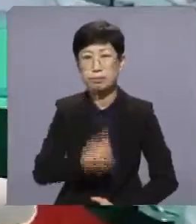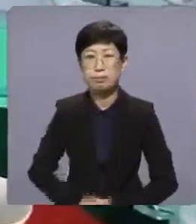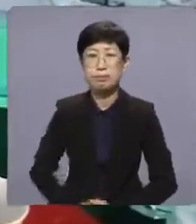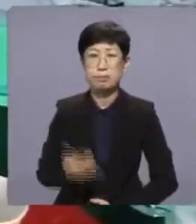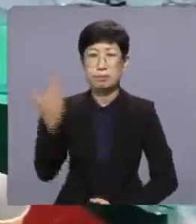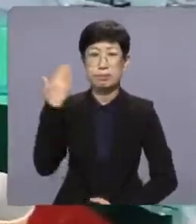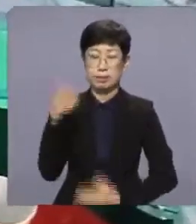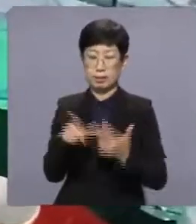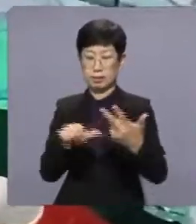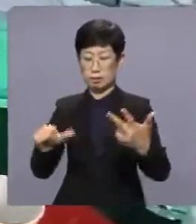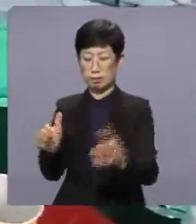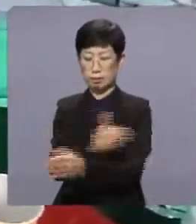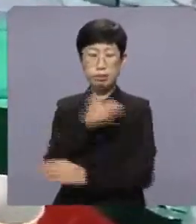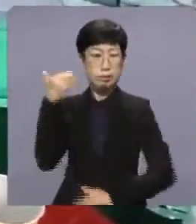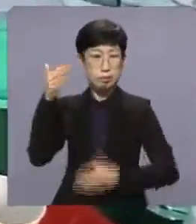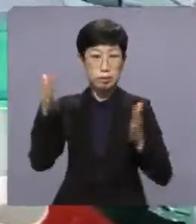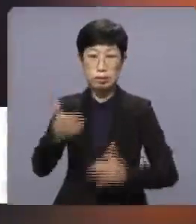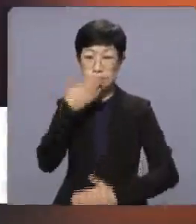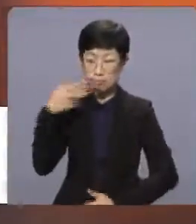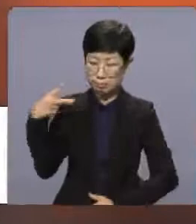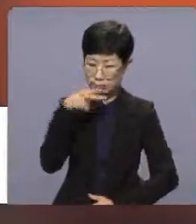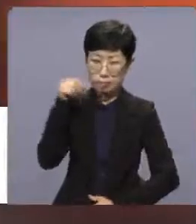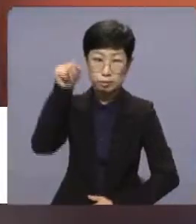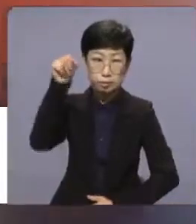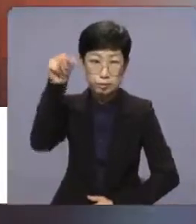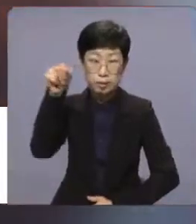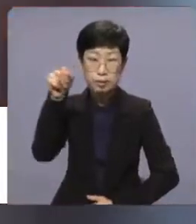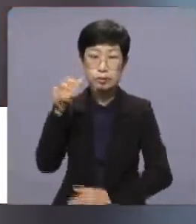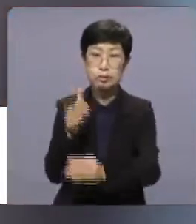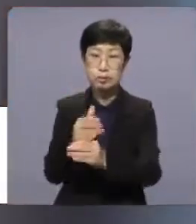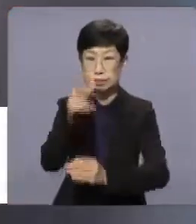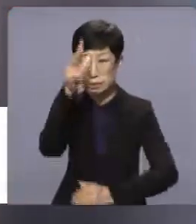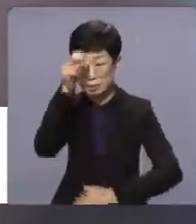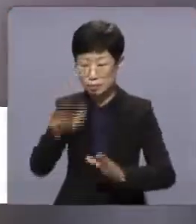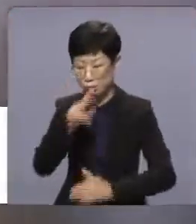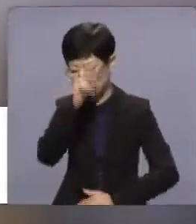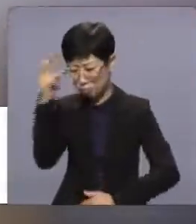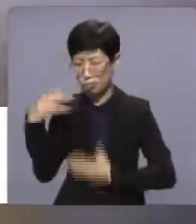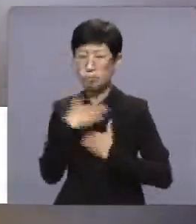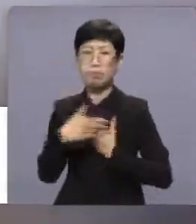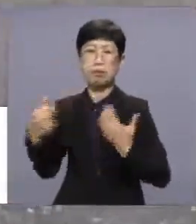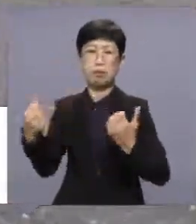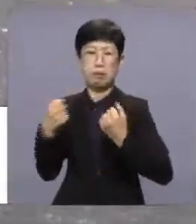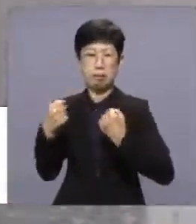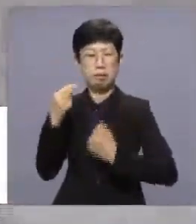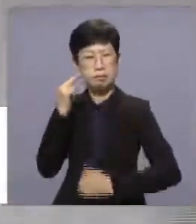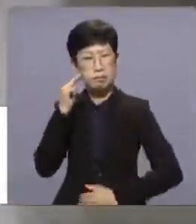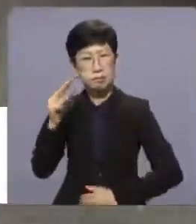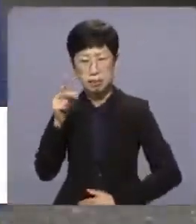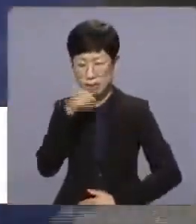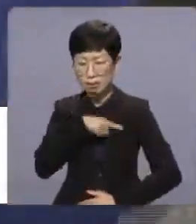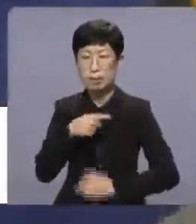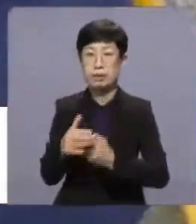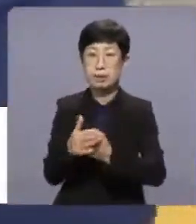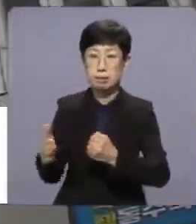지난 5일부터 9일째 단식투쟁을 이어가던 경찰은 오늘 오후 건강 악화로 병원으로